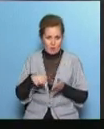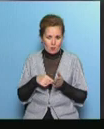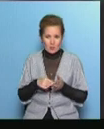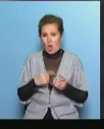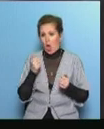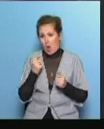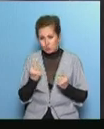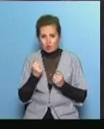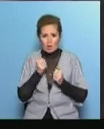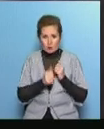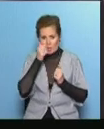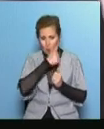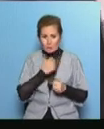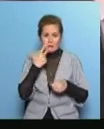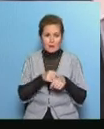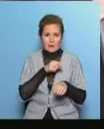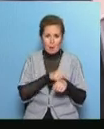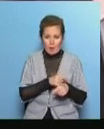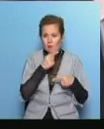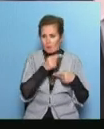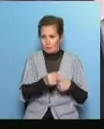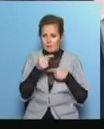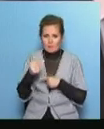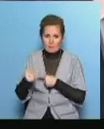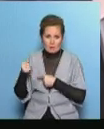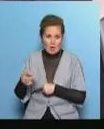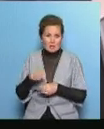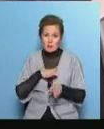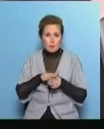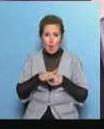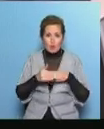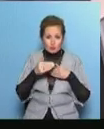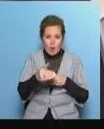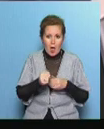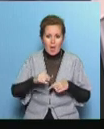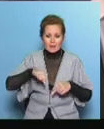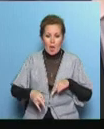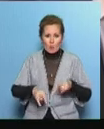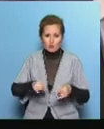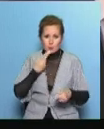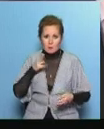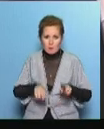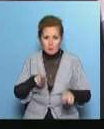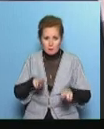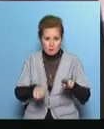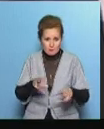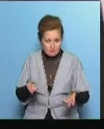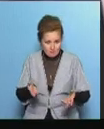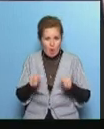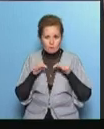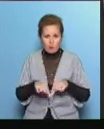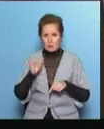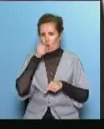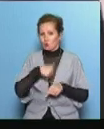километров в год до сих пор наших дорог ремонтировали, и то не сплошняком, что называется, а ямочный ремонт, картами. В этом году все